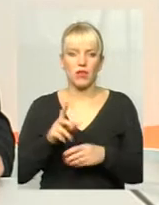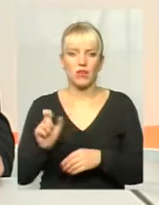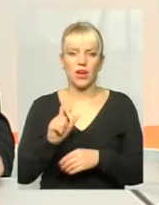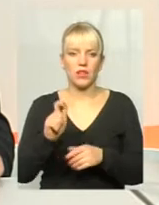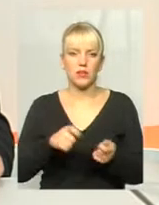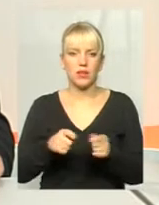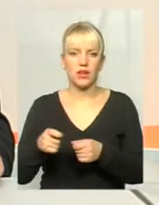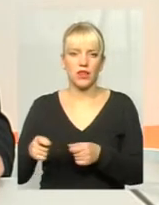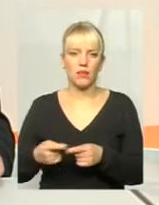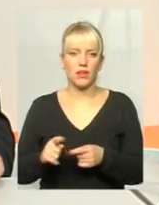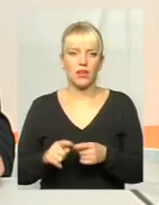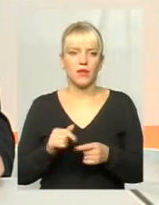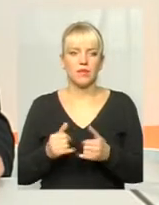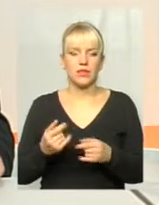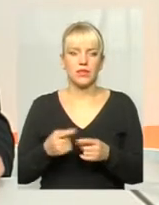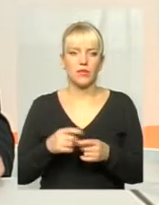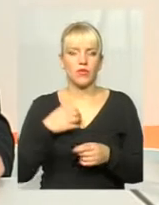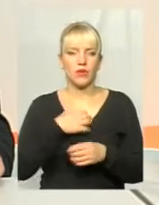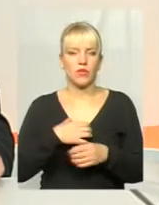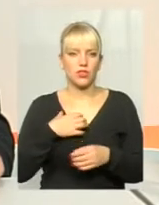приладами вентиляція надзвичайно важлива.